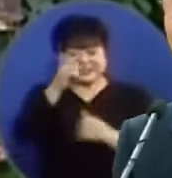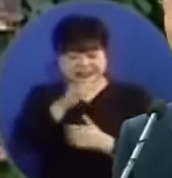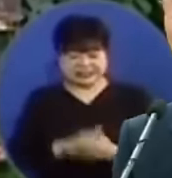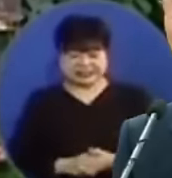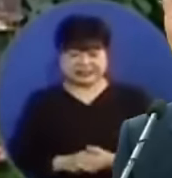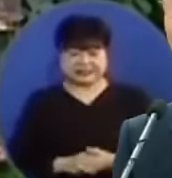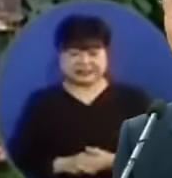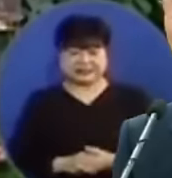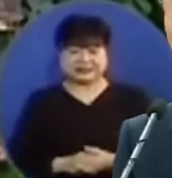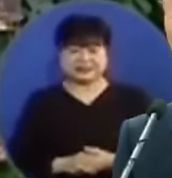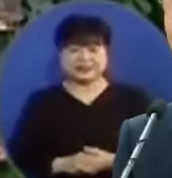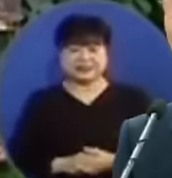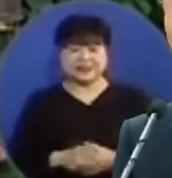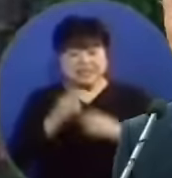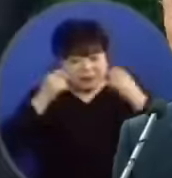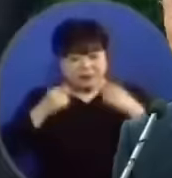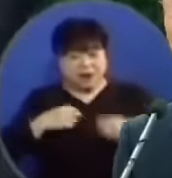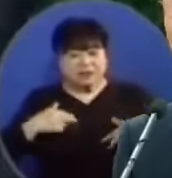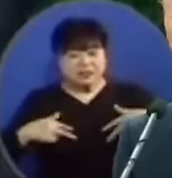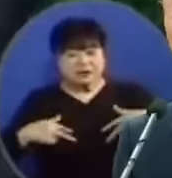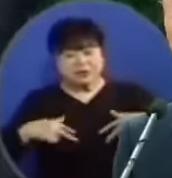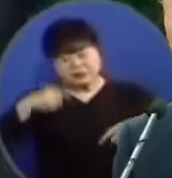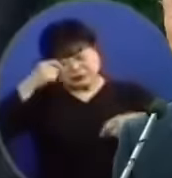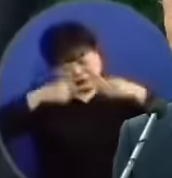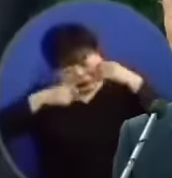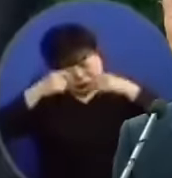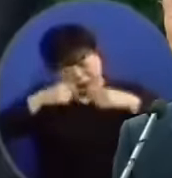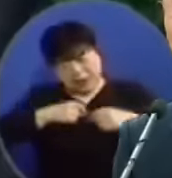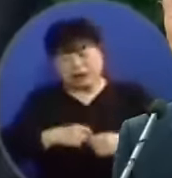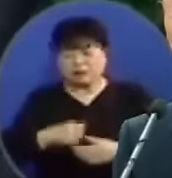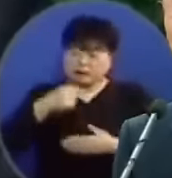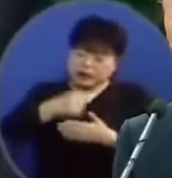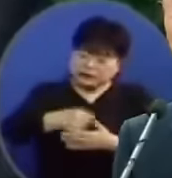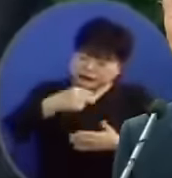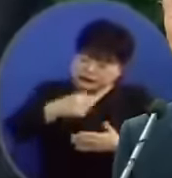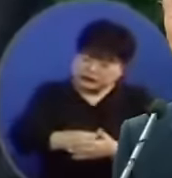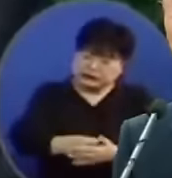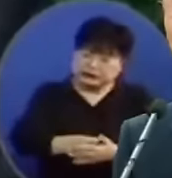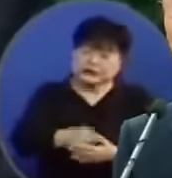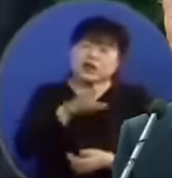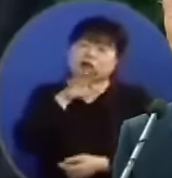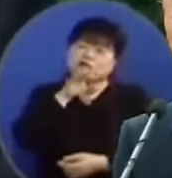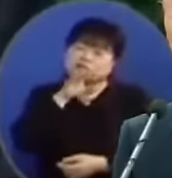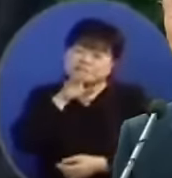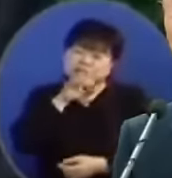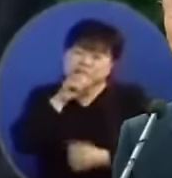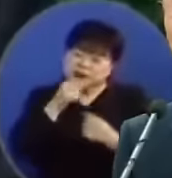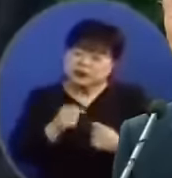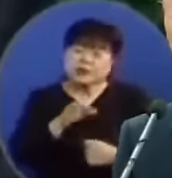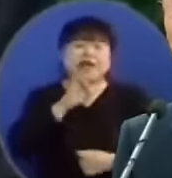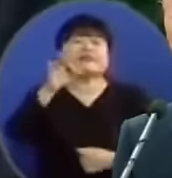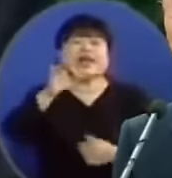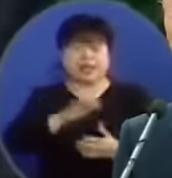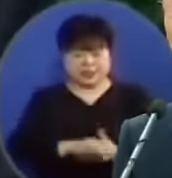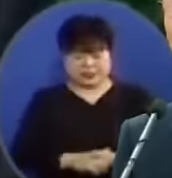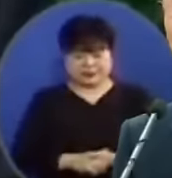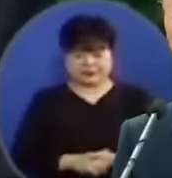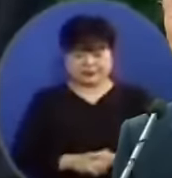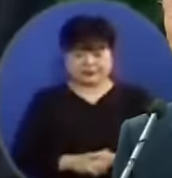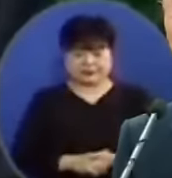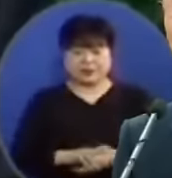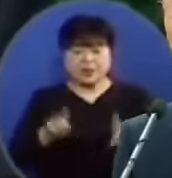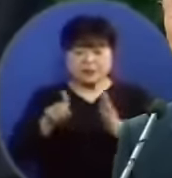하느님을 기뻐하고 즐거워하고 살아야지 슬퍼하고 탄식하고 원망하고 불평하고 살아서는 안 되는 것입니다.